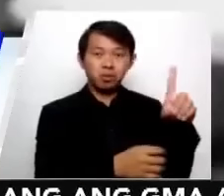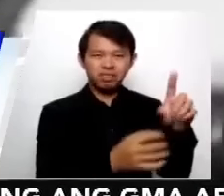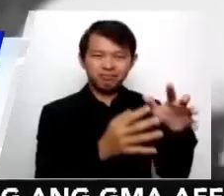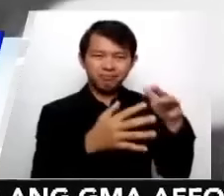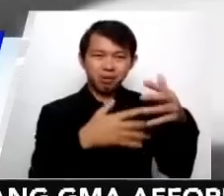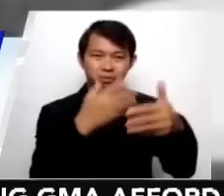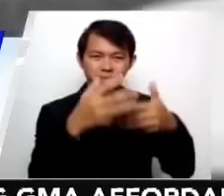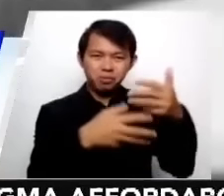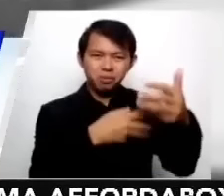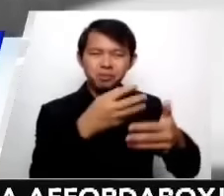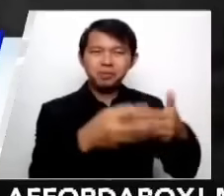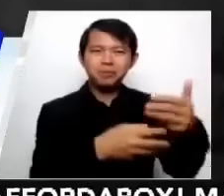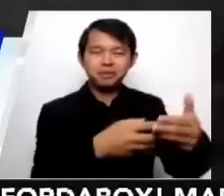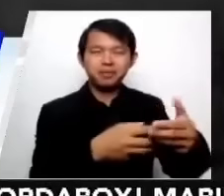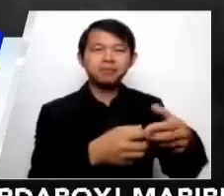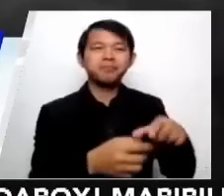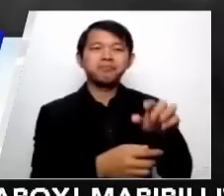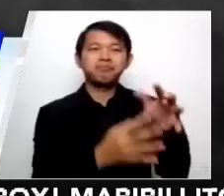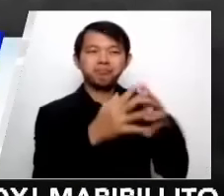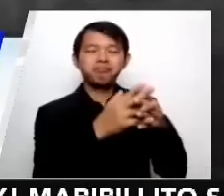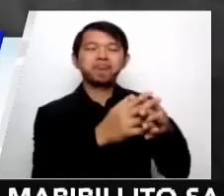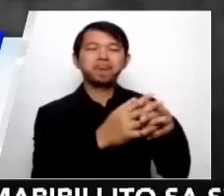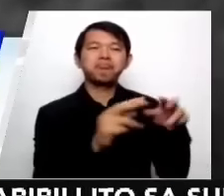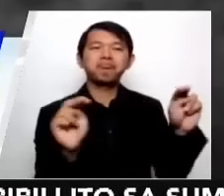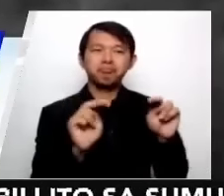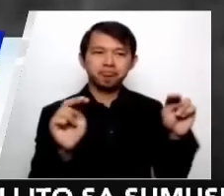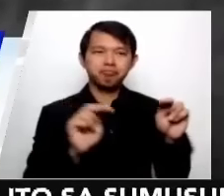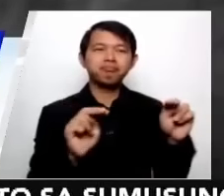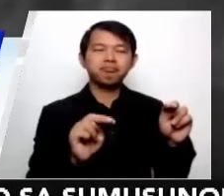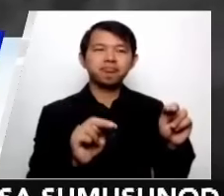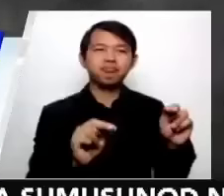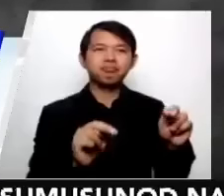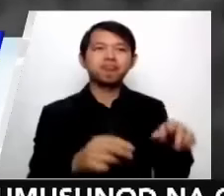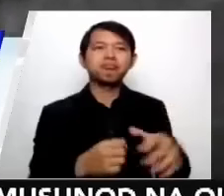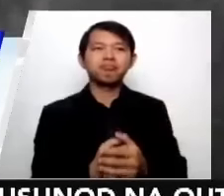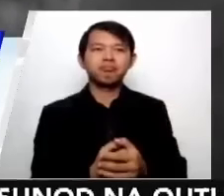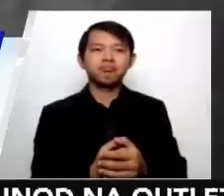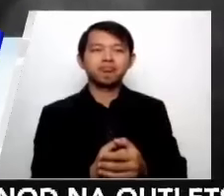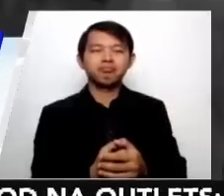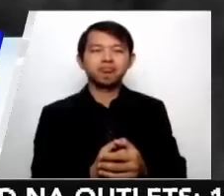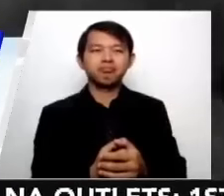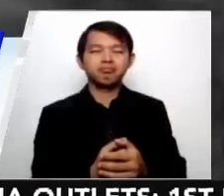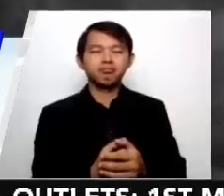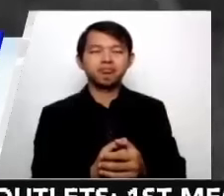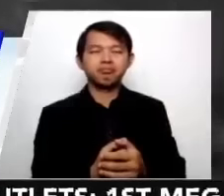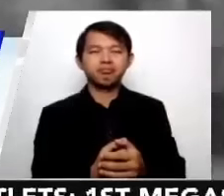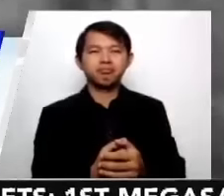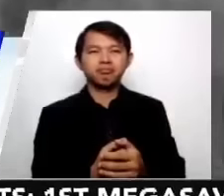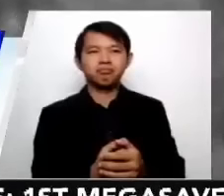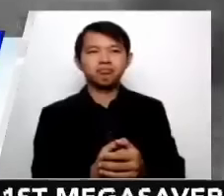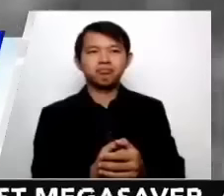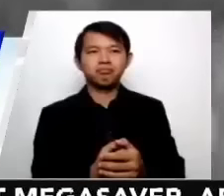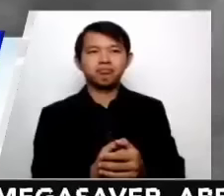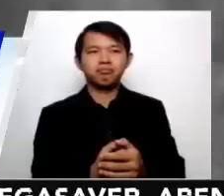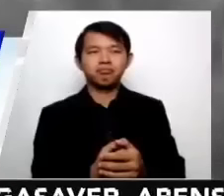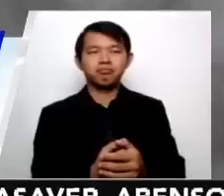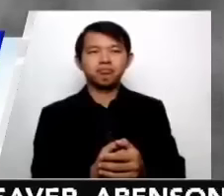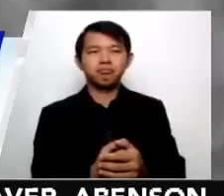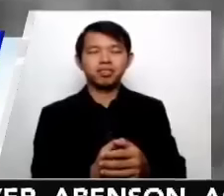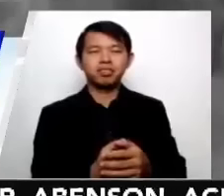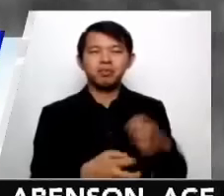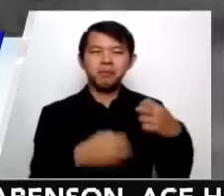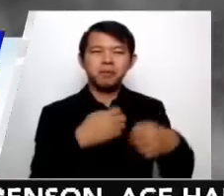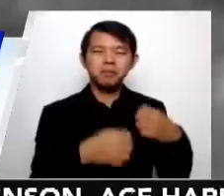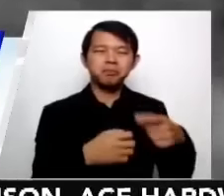native sa Amerika at itinuturing na invasive weed ng U.S. Department of Agriculture. Posible itong lumaki ng